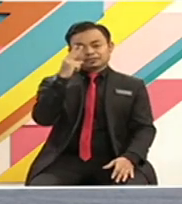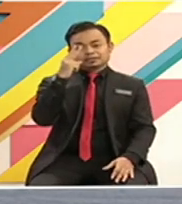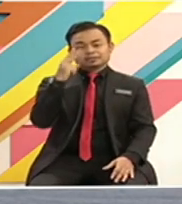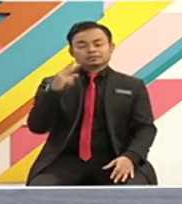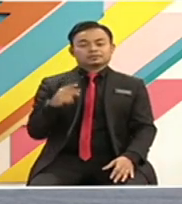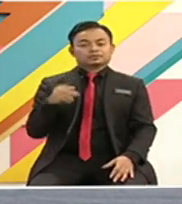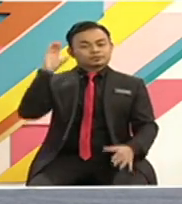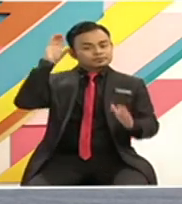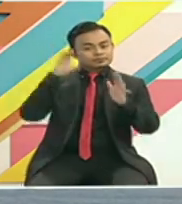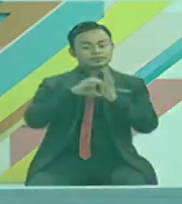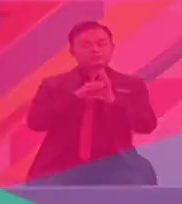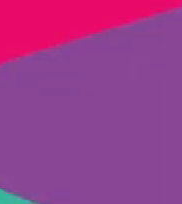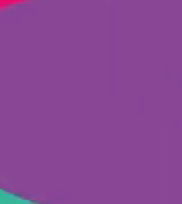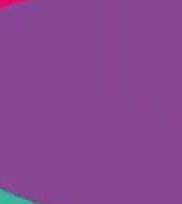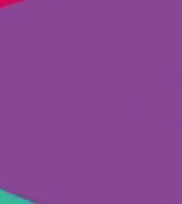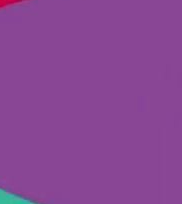pada hari ini